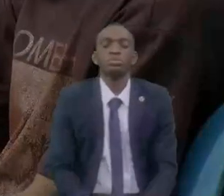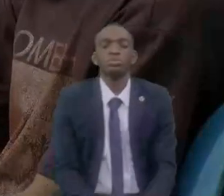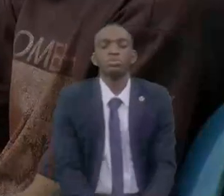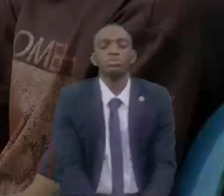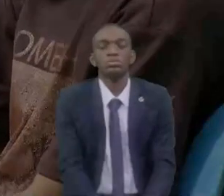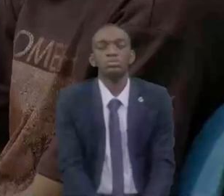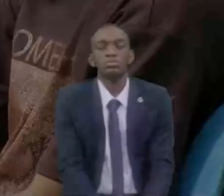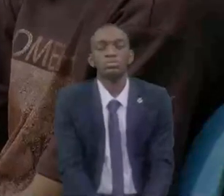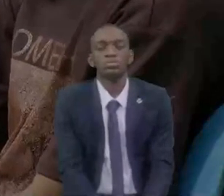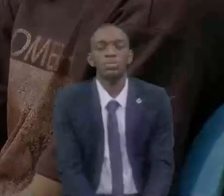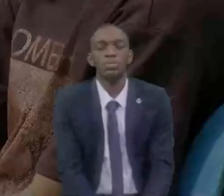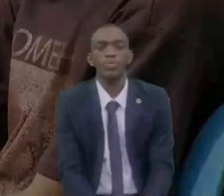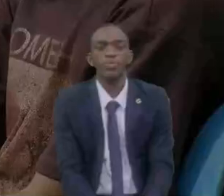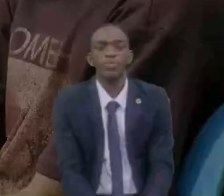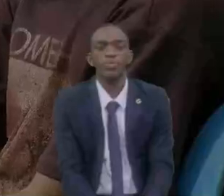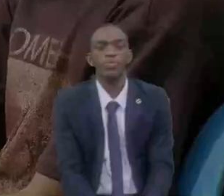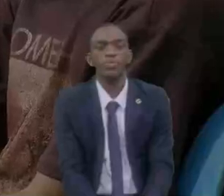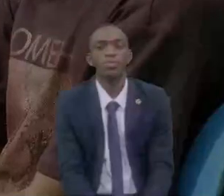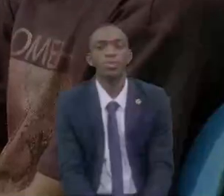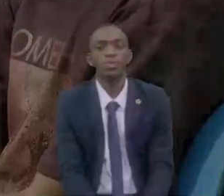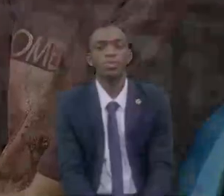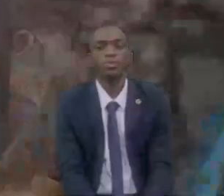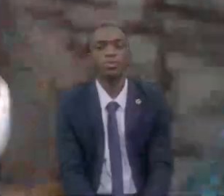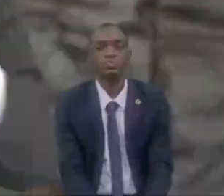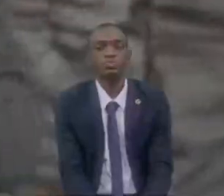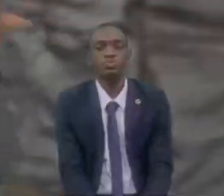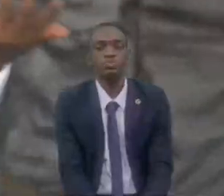ils mordirent le peuple et il mourut beaucoup de gens. Tu ne mourras pas.